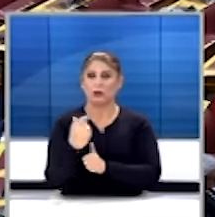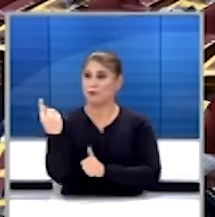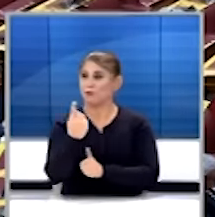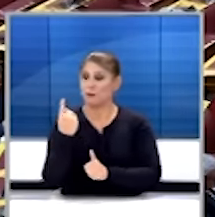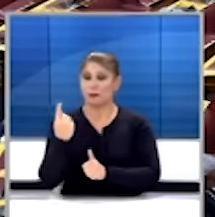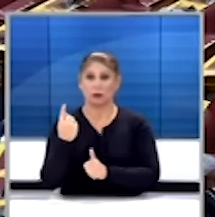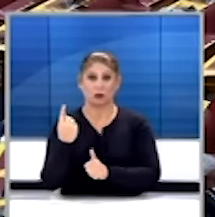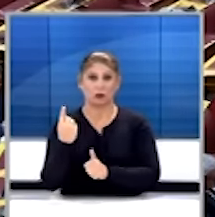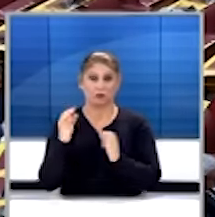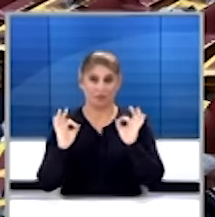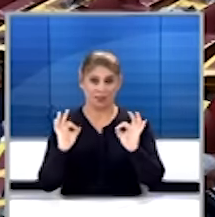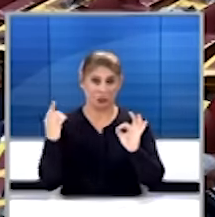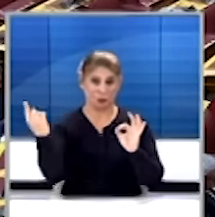περιβάλλοντος